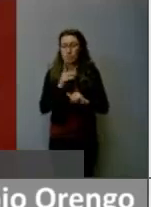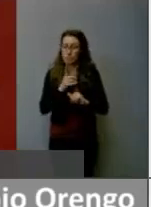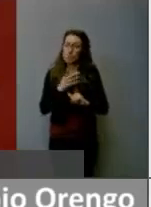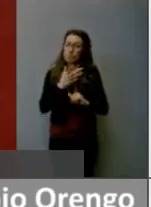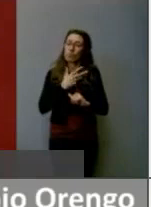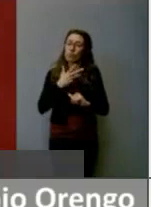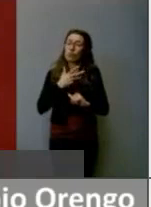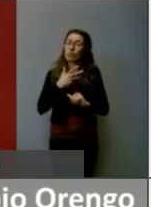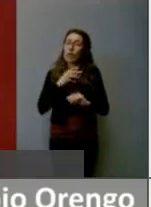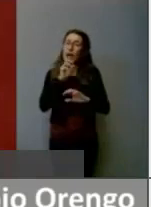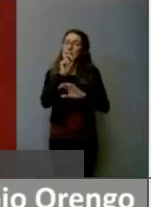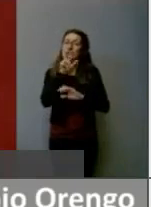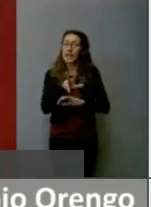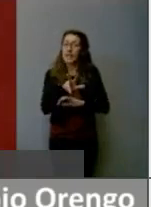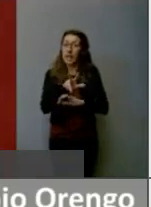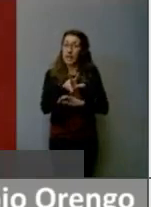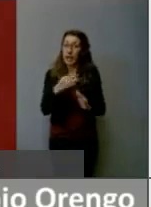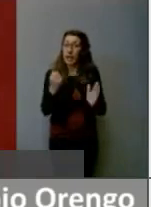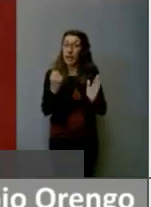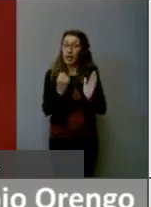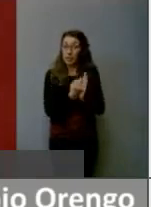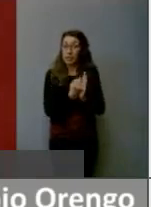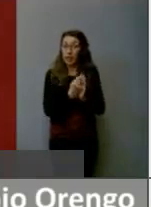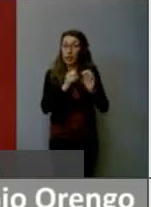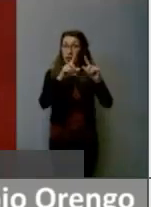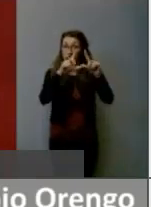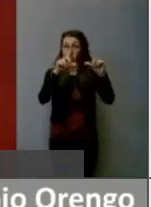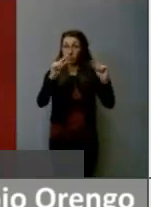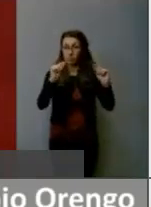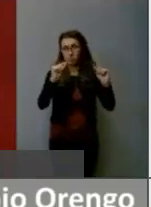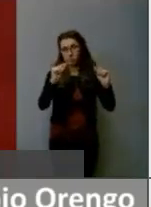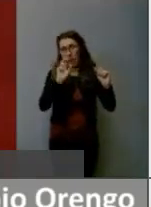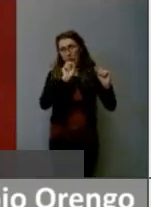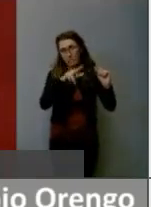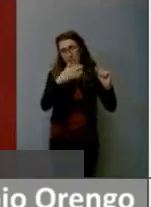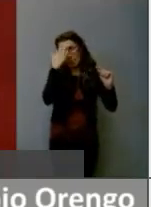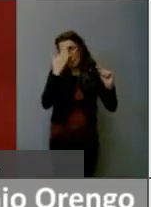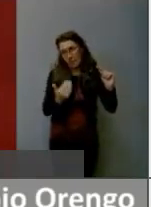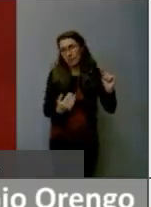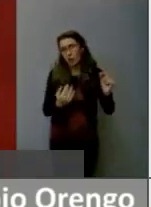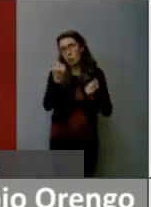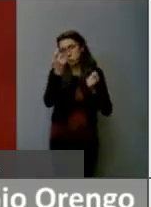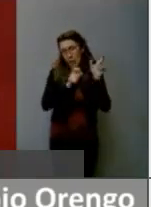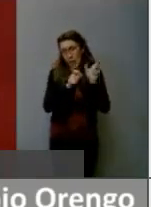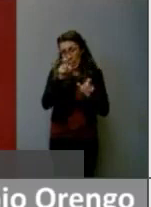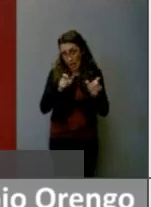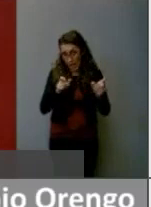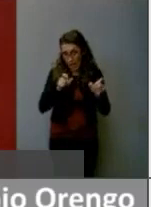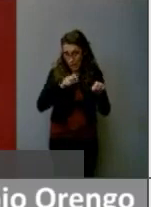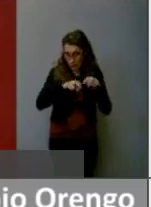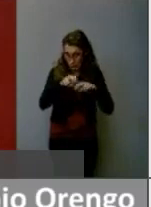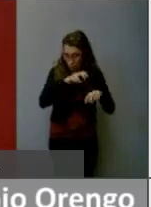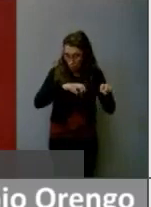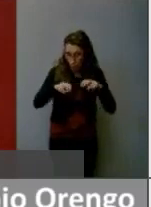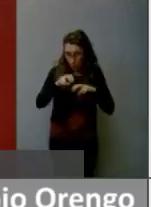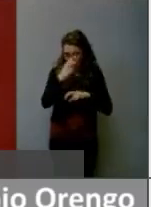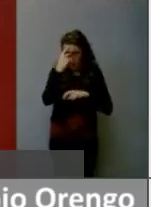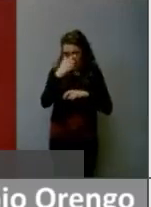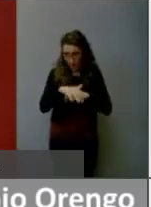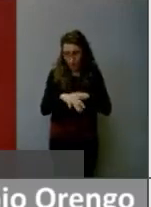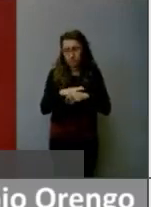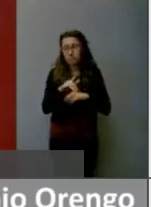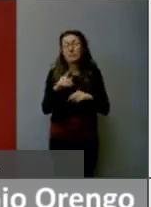che va a indicare il pericolo a tutela del pubblico transito e a metà marzo